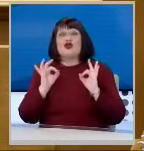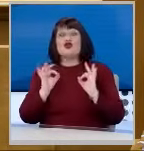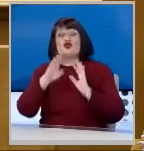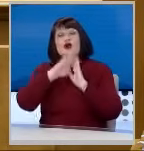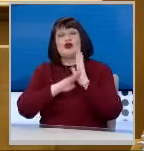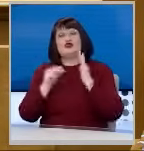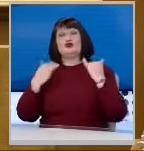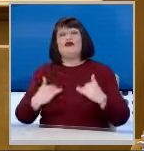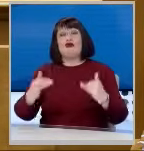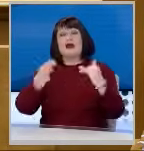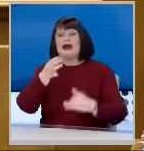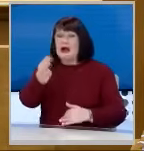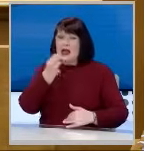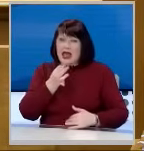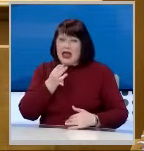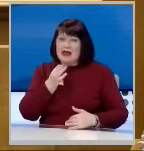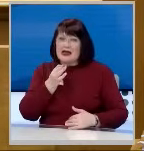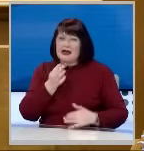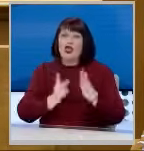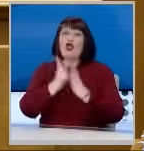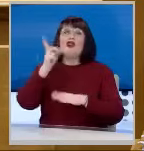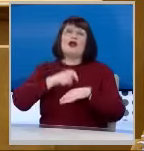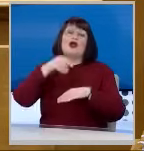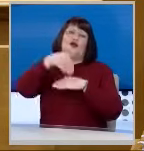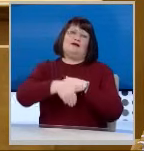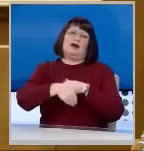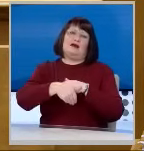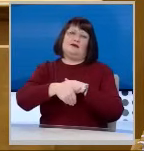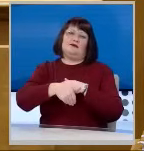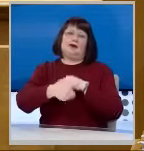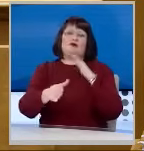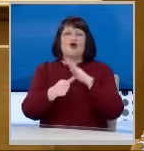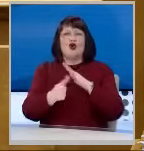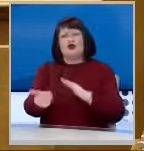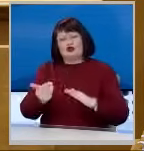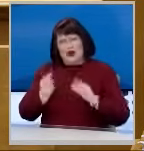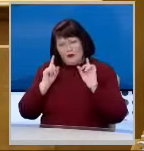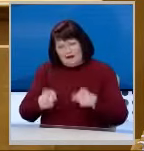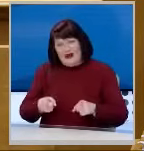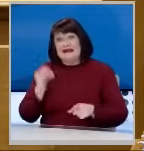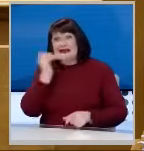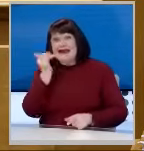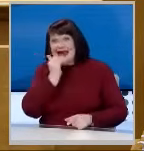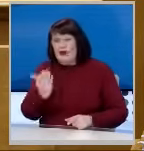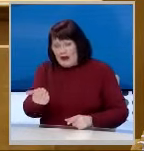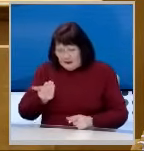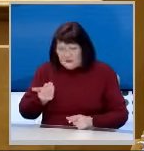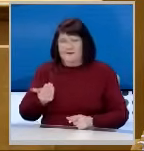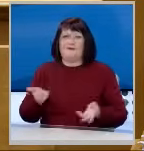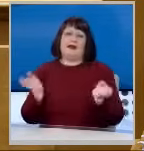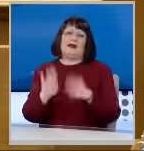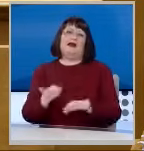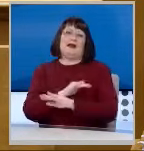κανονισμό της βουλής ολοκληρώνεται στις 12 το βράδυ αποφάσισε άρων-άρων να την